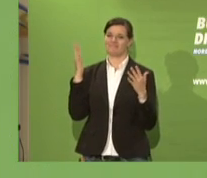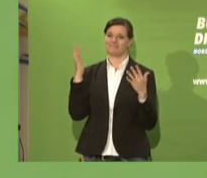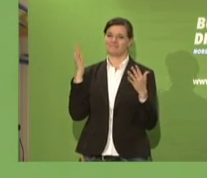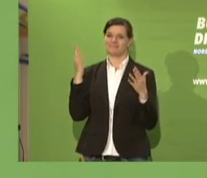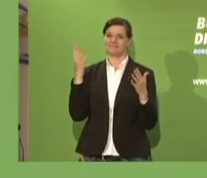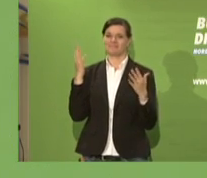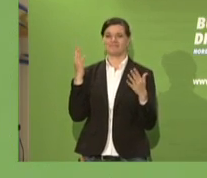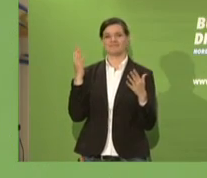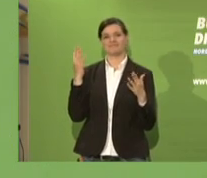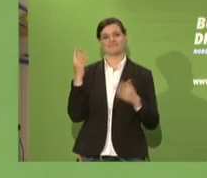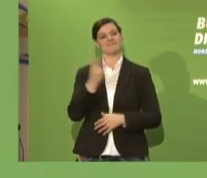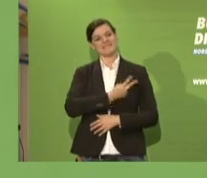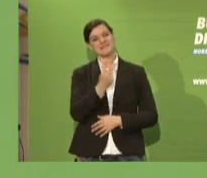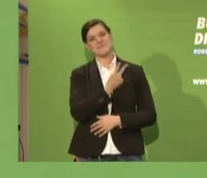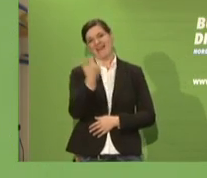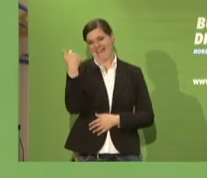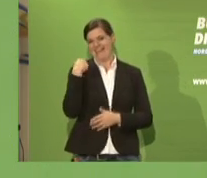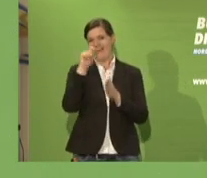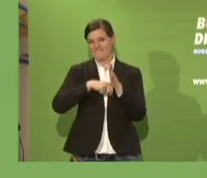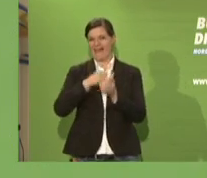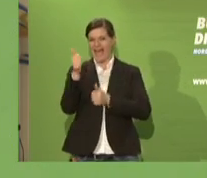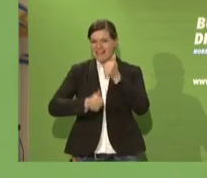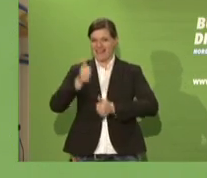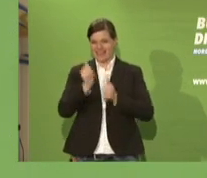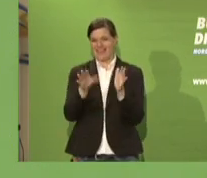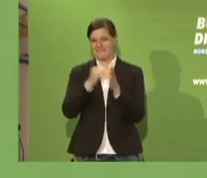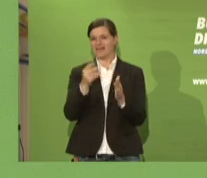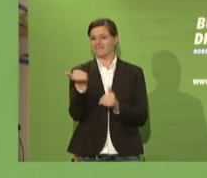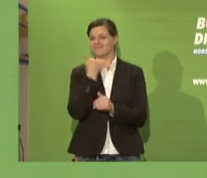Ihr habt einen großartigen Wahlkampf gemacht.